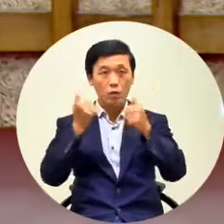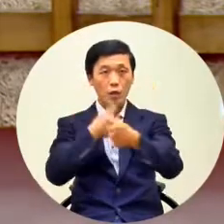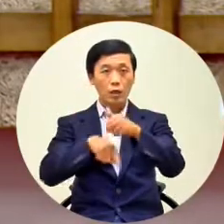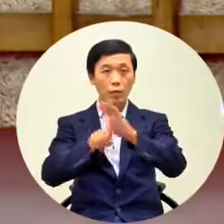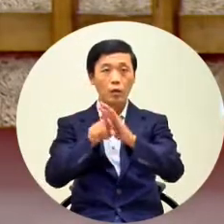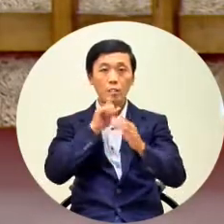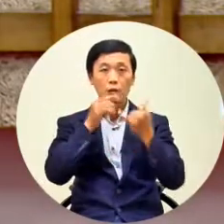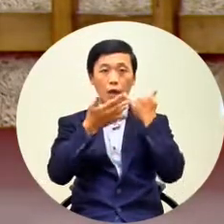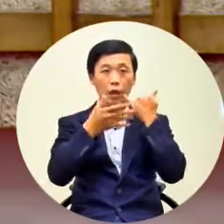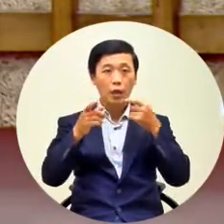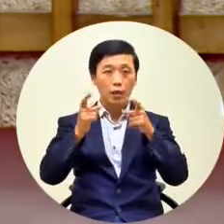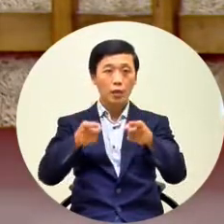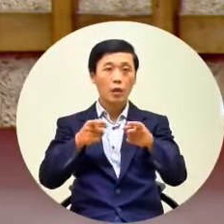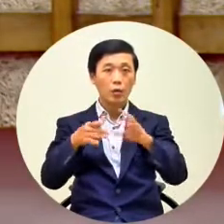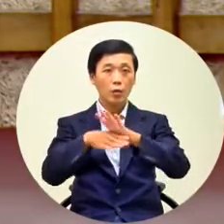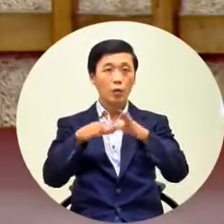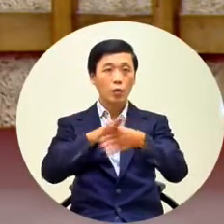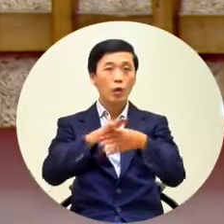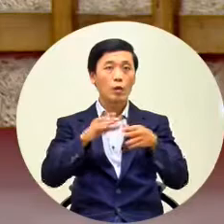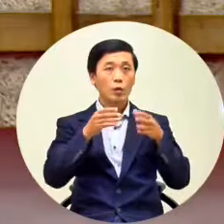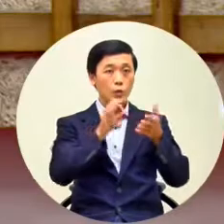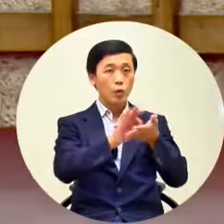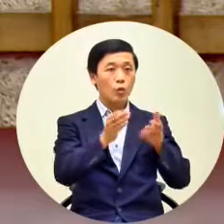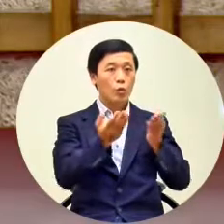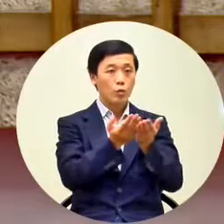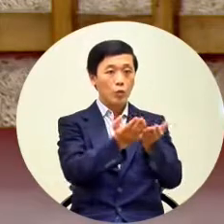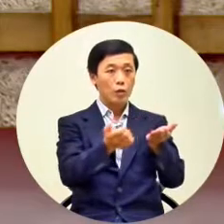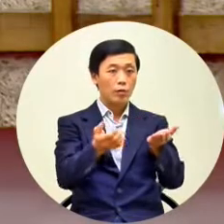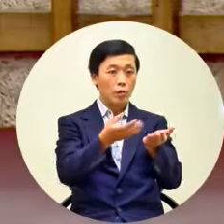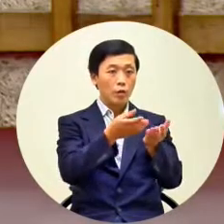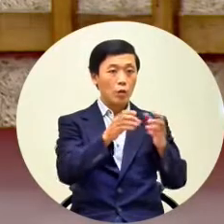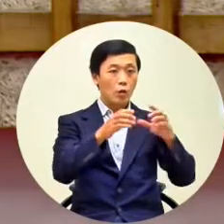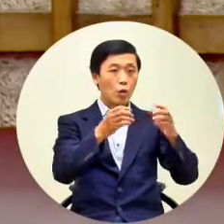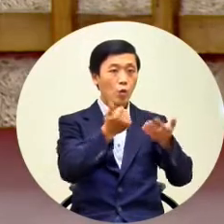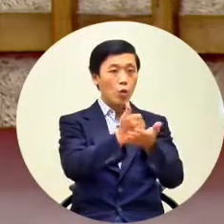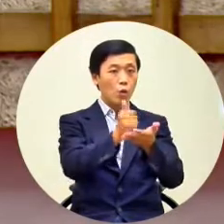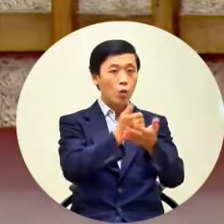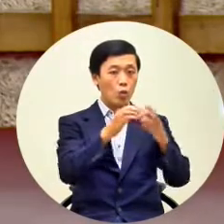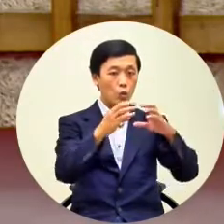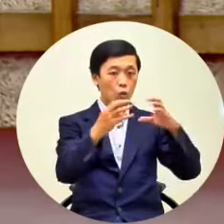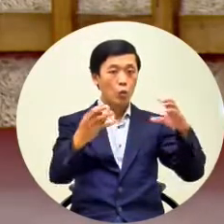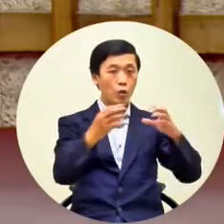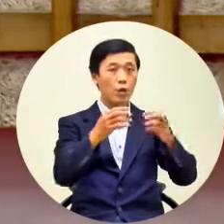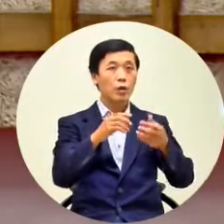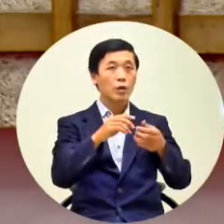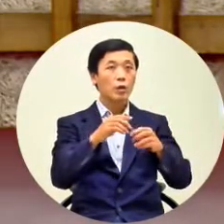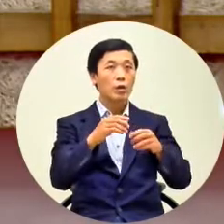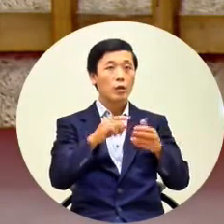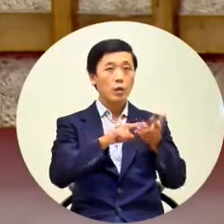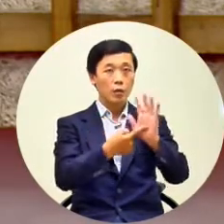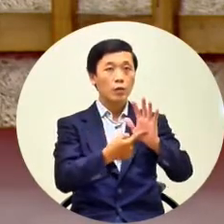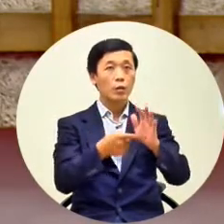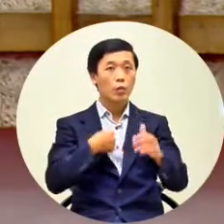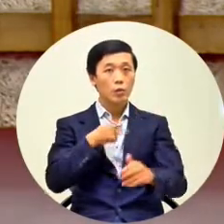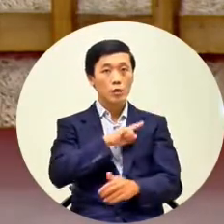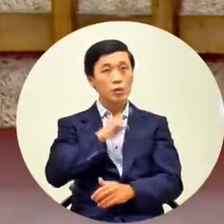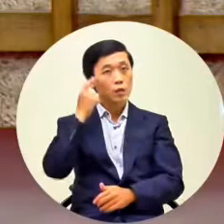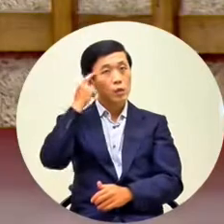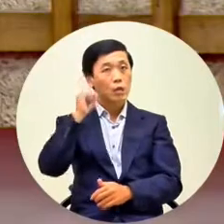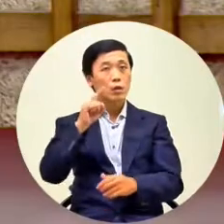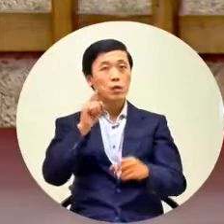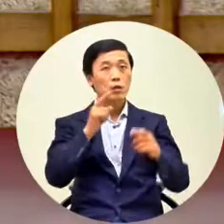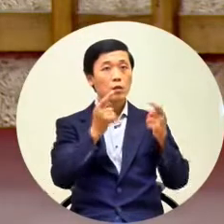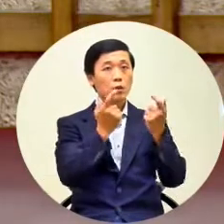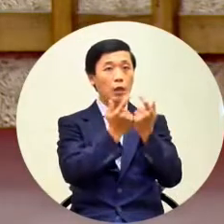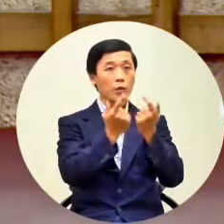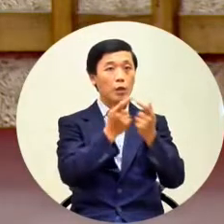化，用货柜来呈现公园。那其实呢，除了这里以外，我自己也很有想法，就是觉得说，台铁高雄机场这